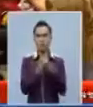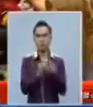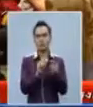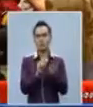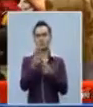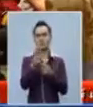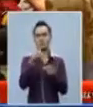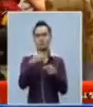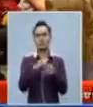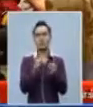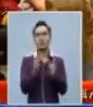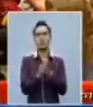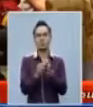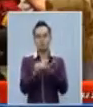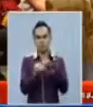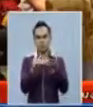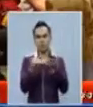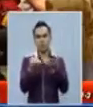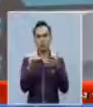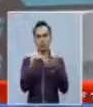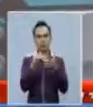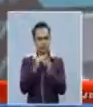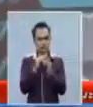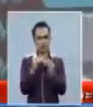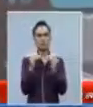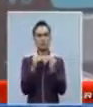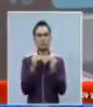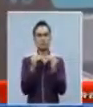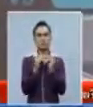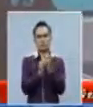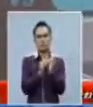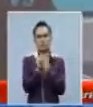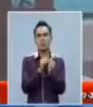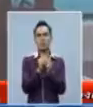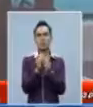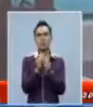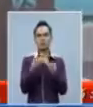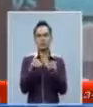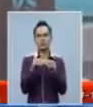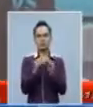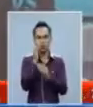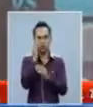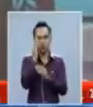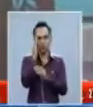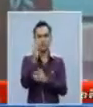ในดิวิชั่น1ก็จะได้รับสิทธิ์ขึ้นมาเล่นในไทยพรีเมียร์ลีกฤดูกาลที่จะถึงนี้ต่อไปค่ะ